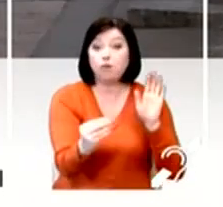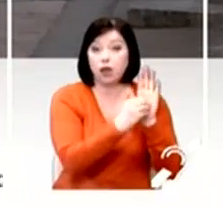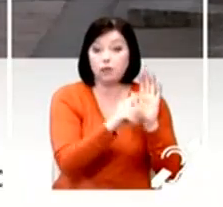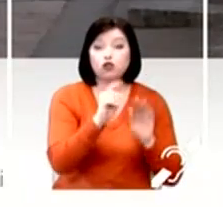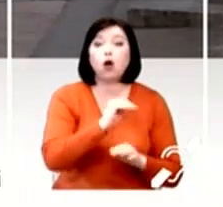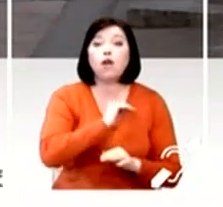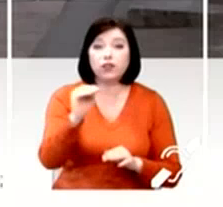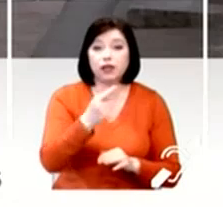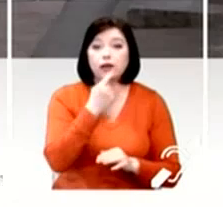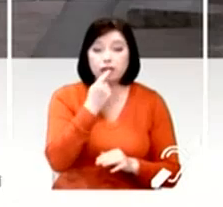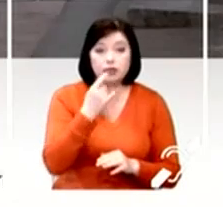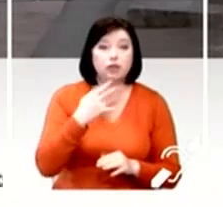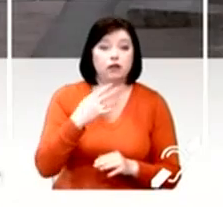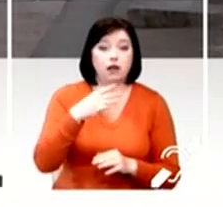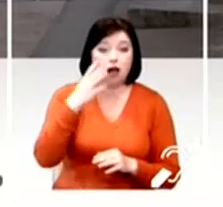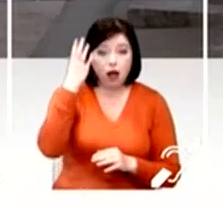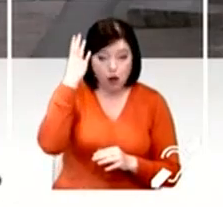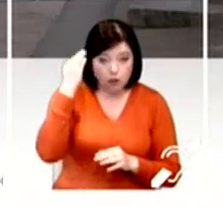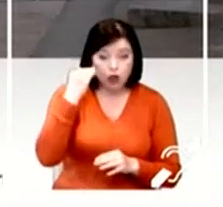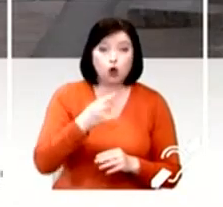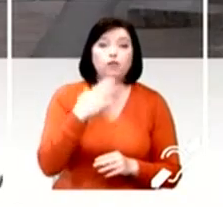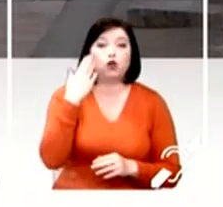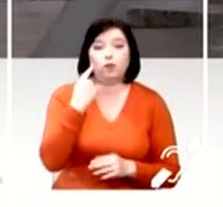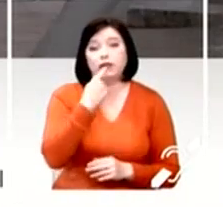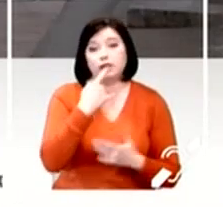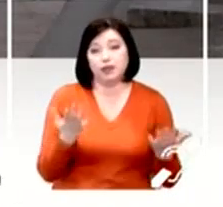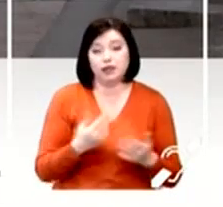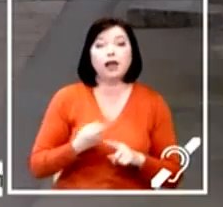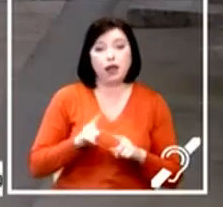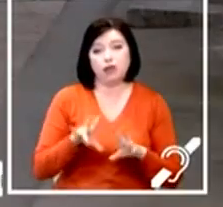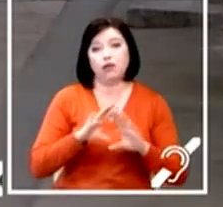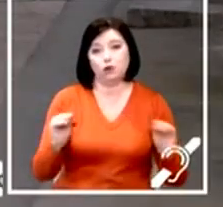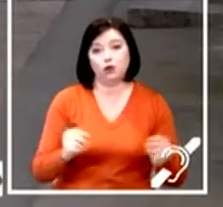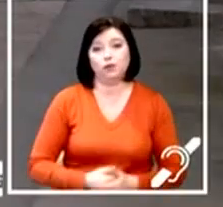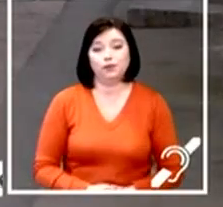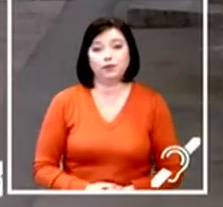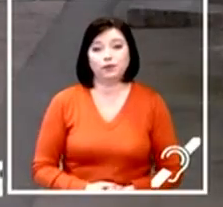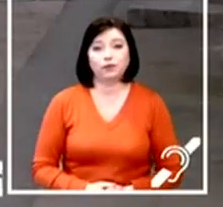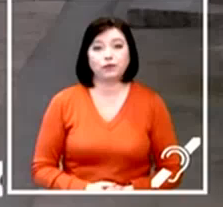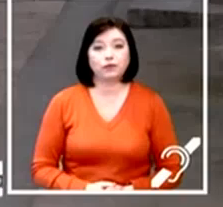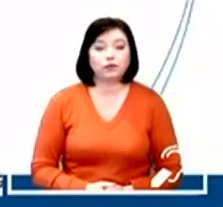limba oficială a țării este română. Acestea sunt informațiile. La revedere!